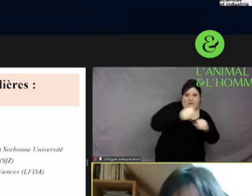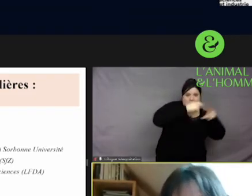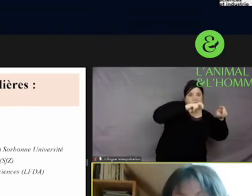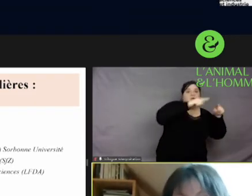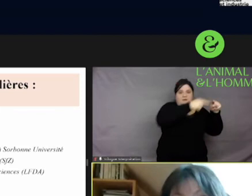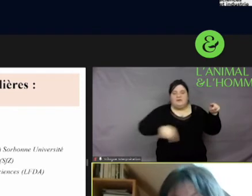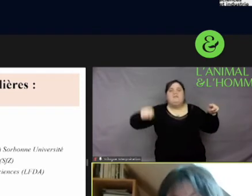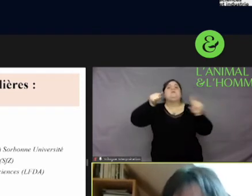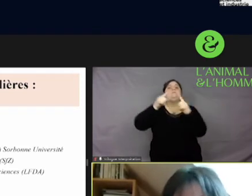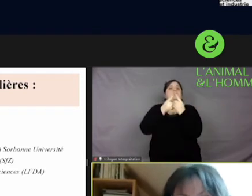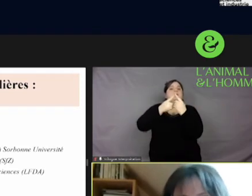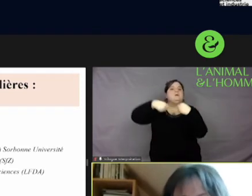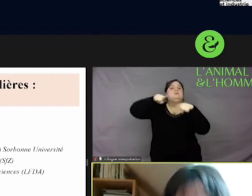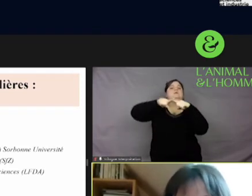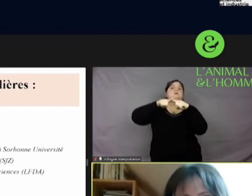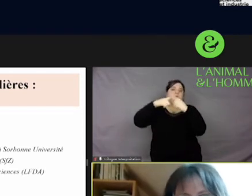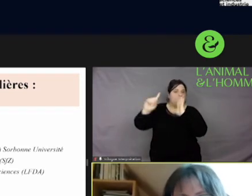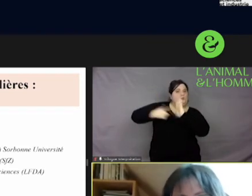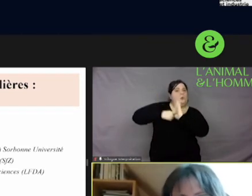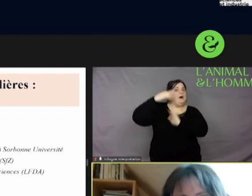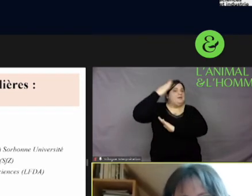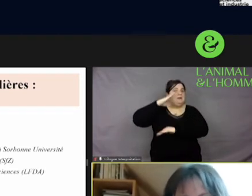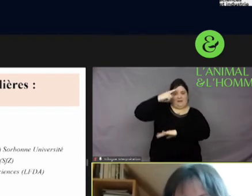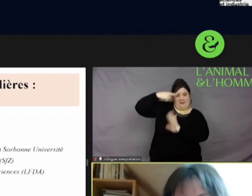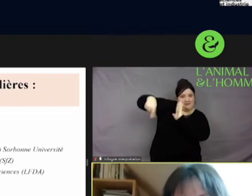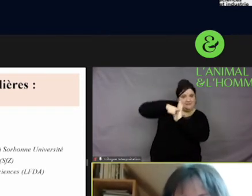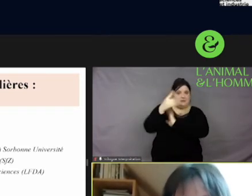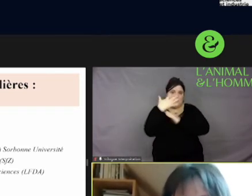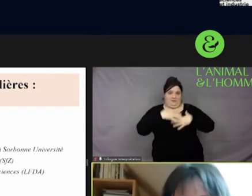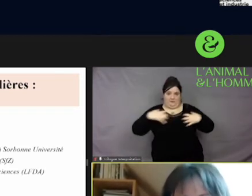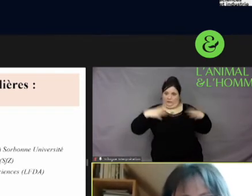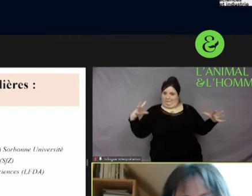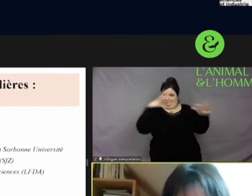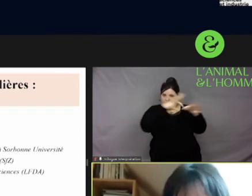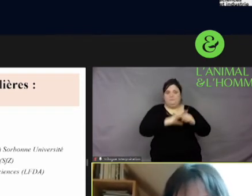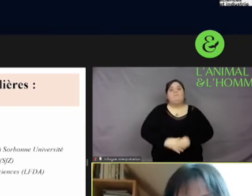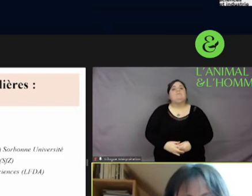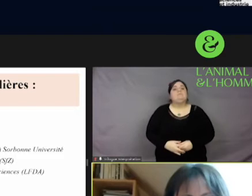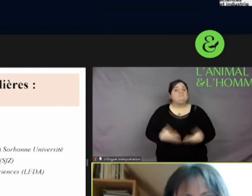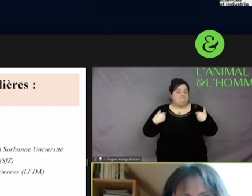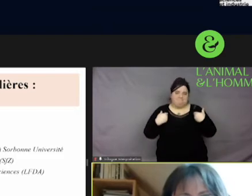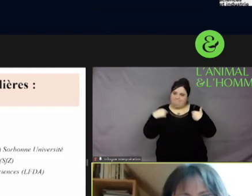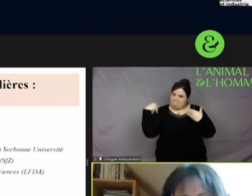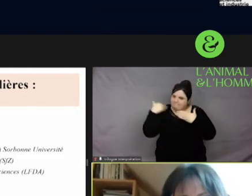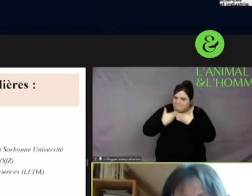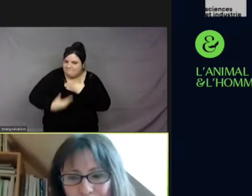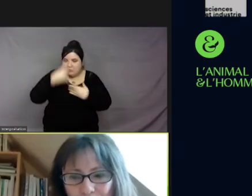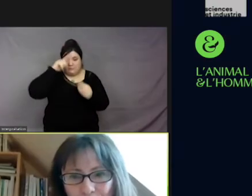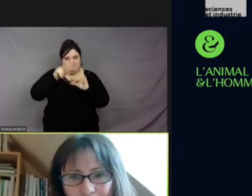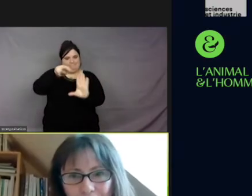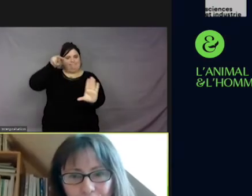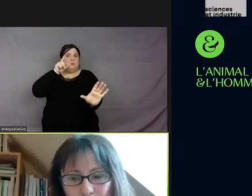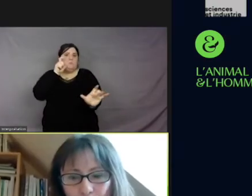Sciences. Alors, je vais vous parler des mots. Il y a bien sûr des mots importants à partager